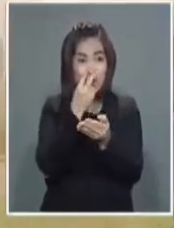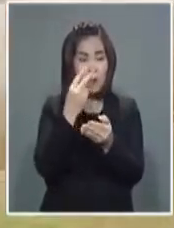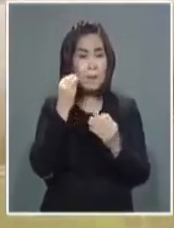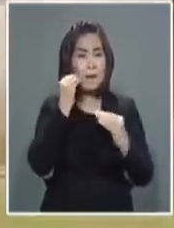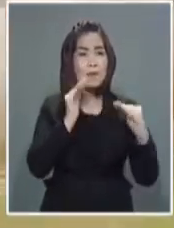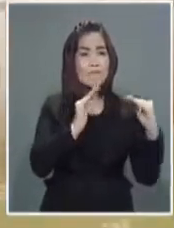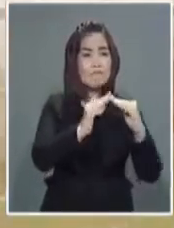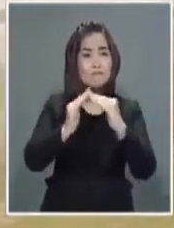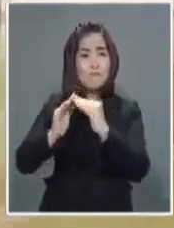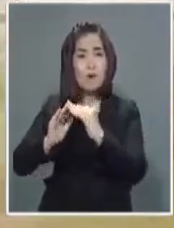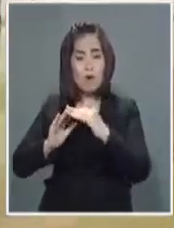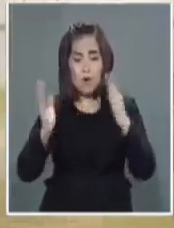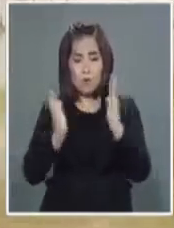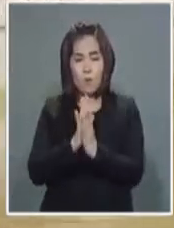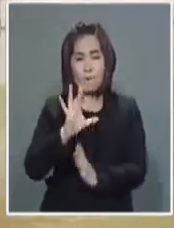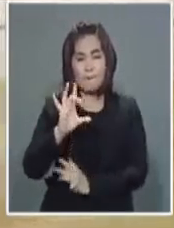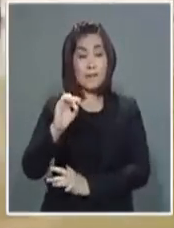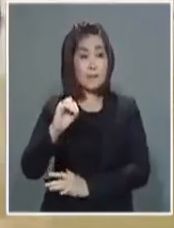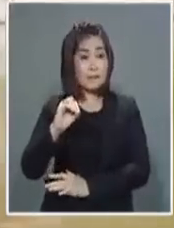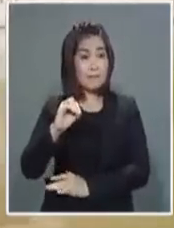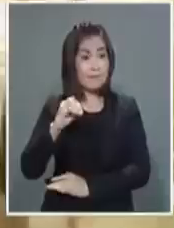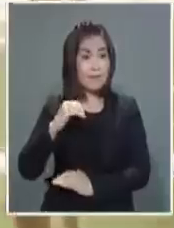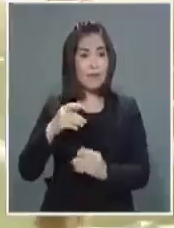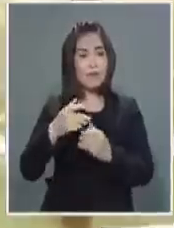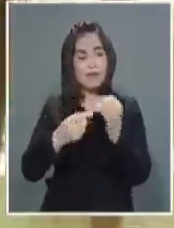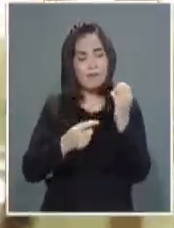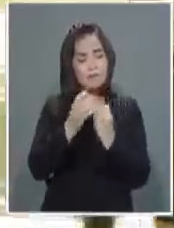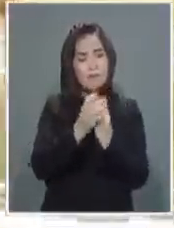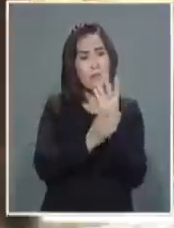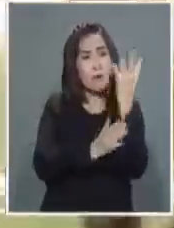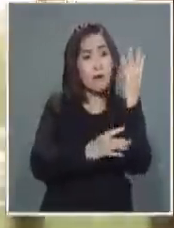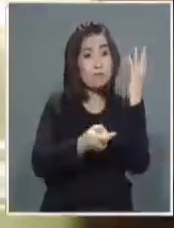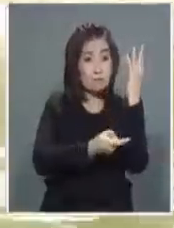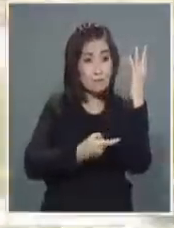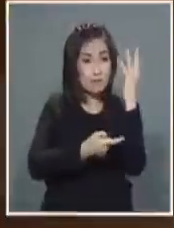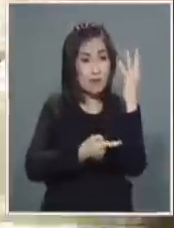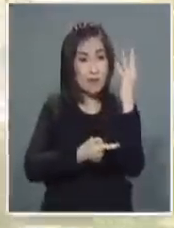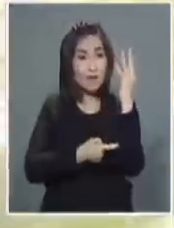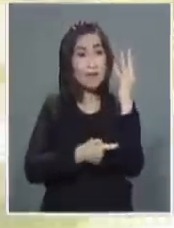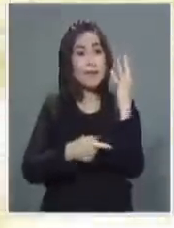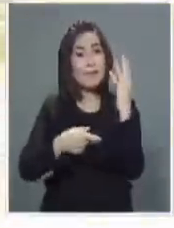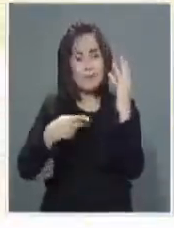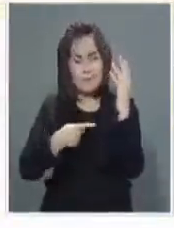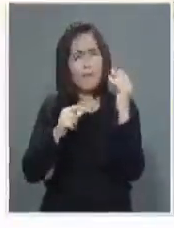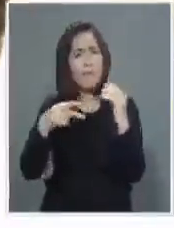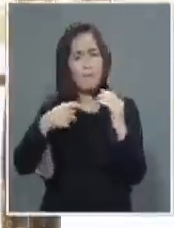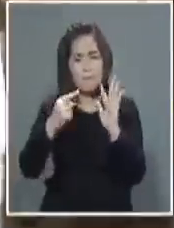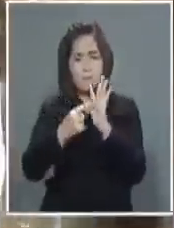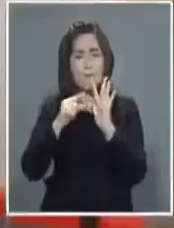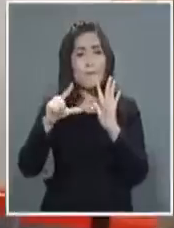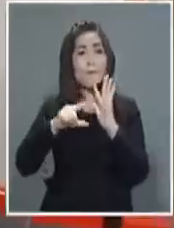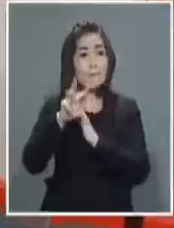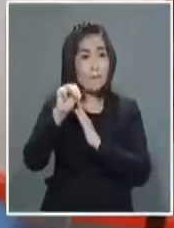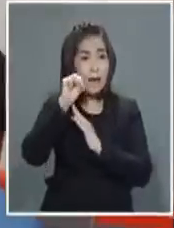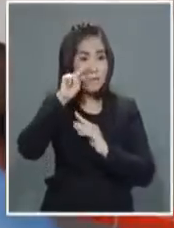าชนที่นี่ซึ่งมีกว่า80หลังคาเรือนและพื้นที่ทางการเกษตรทั้งสวนยางพาราและสวนปาล์มน้ำมันจมอยู่ใต้น้ำนายณัฐพงษ์เนียม